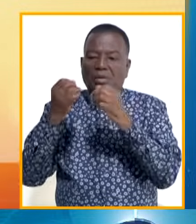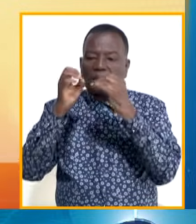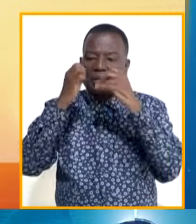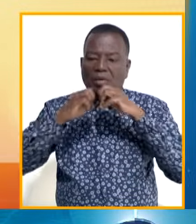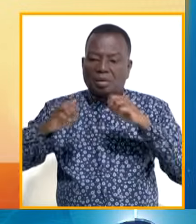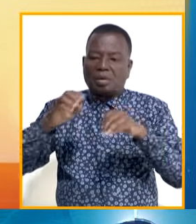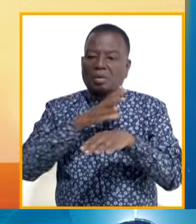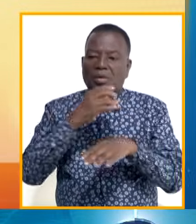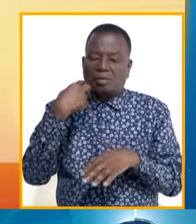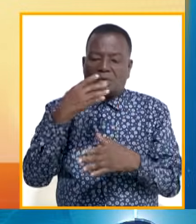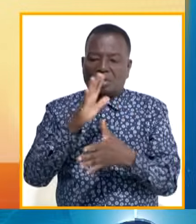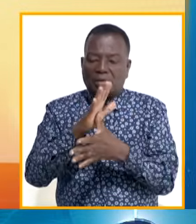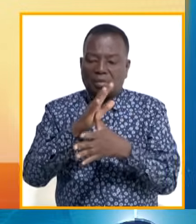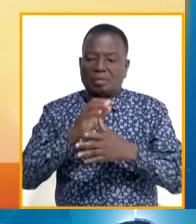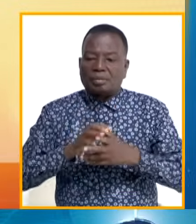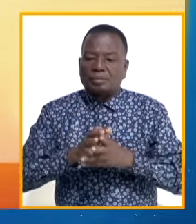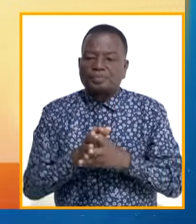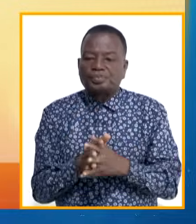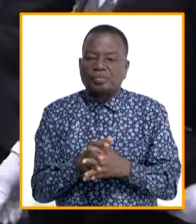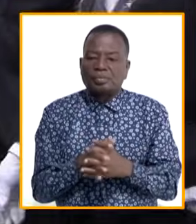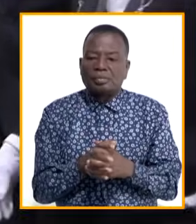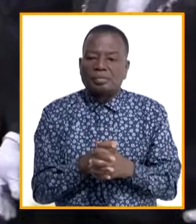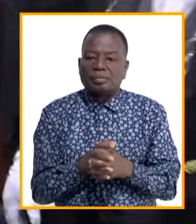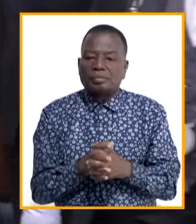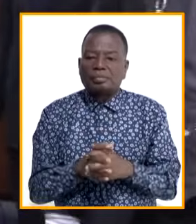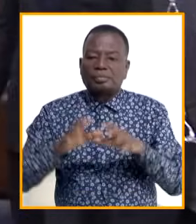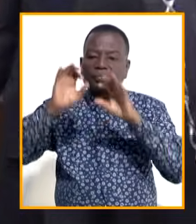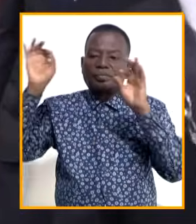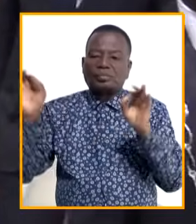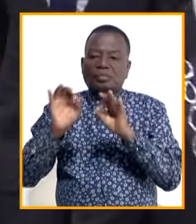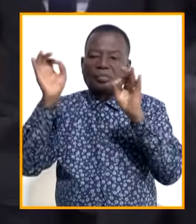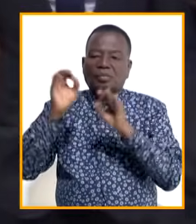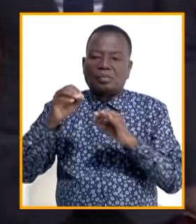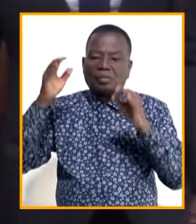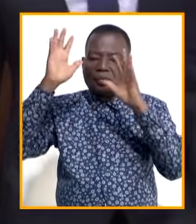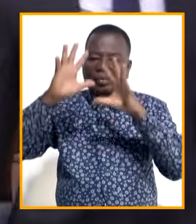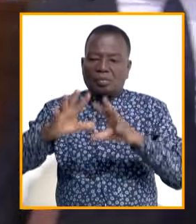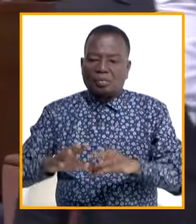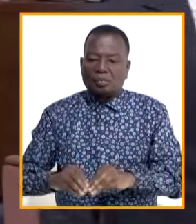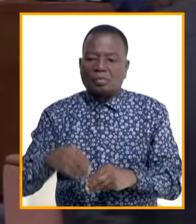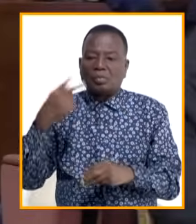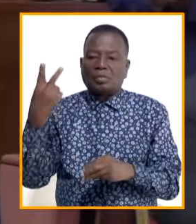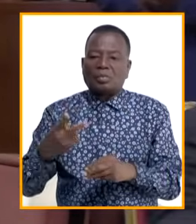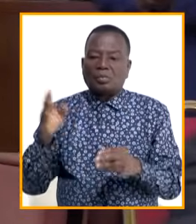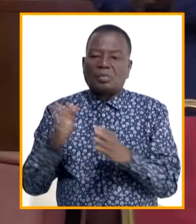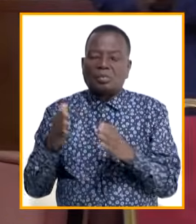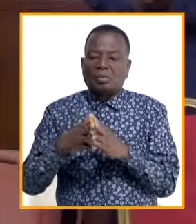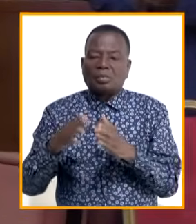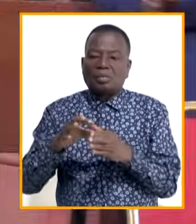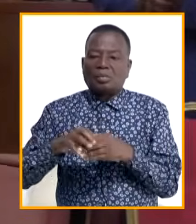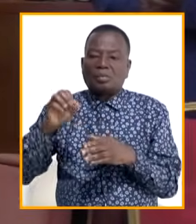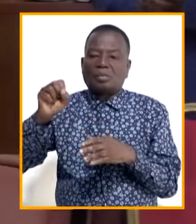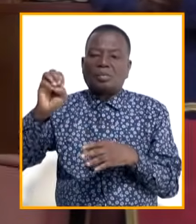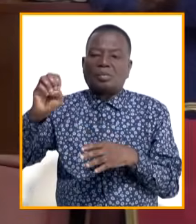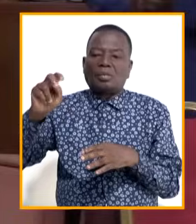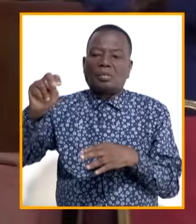Le compte-rendu de notre envoyé spécial, Herman Guibé. Cérémonie de clôture de la deuxième session ordinaire 2023 du Sénat.